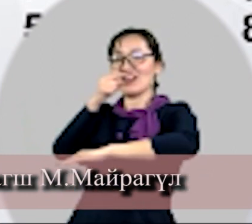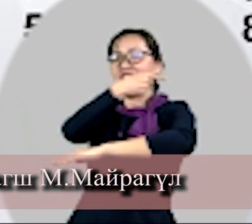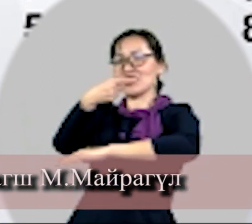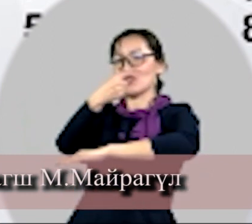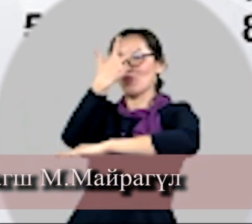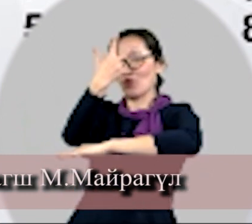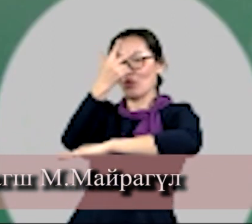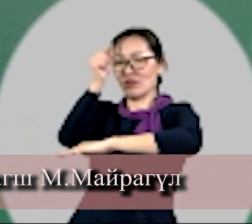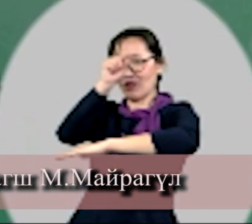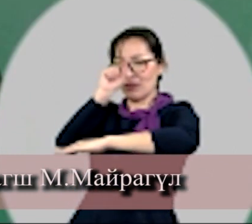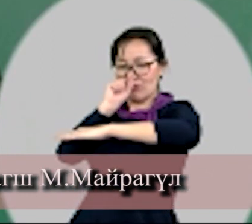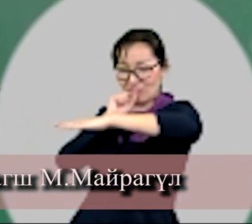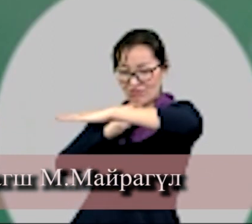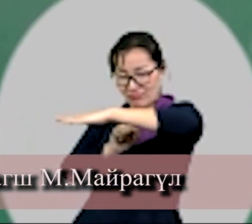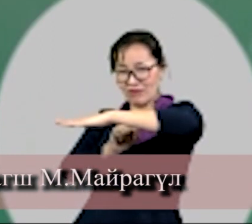нүктеде белгілейді екеміз.